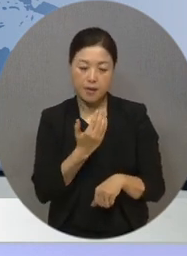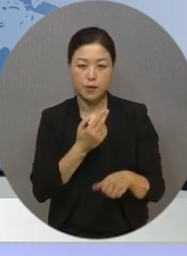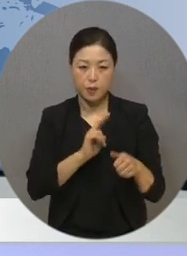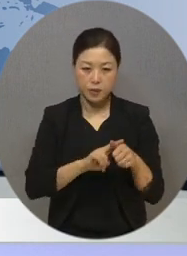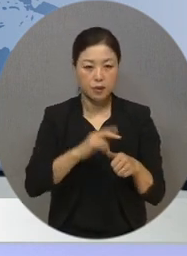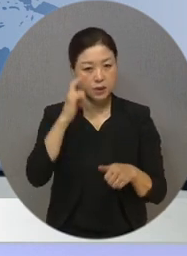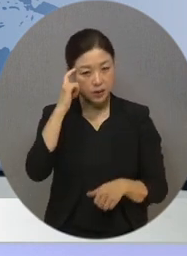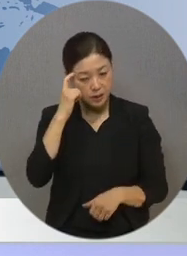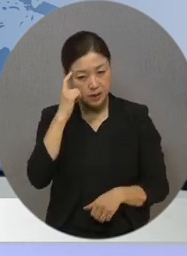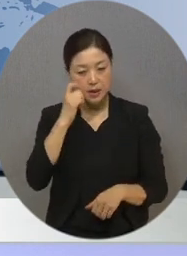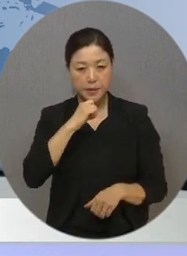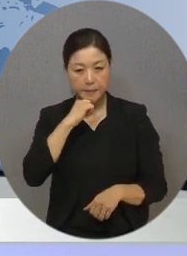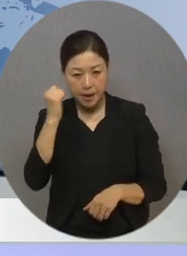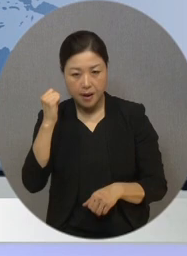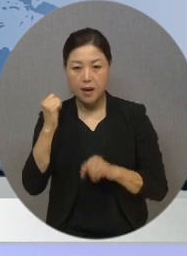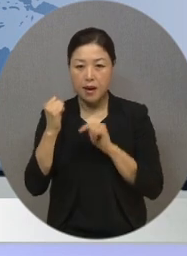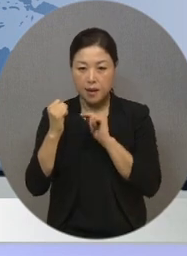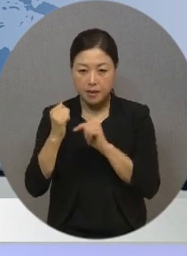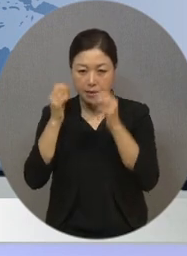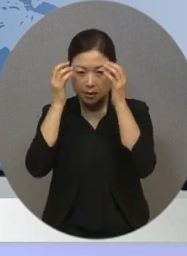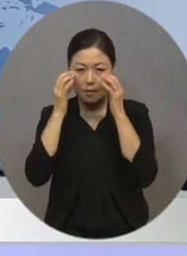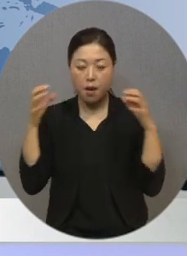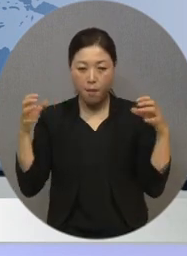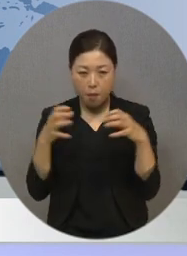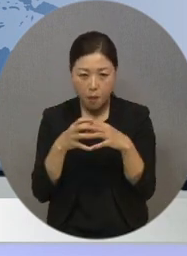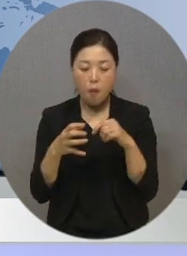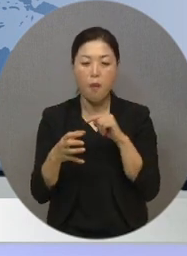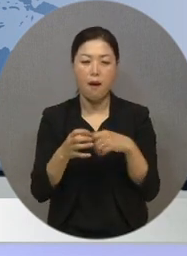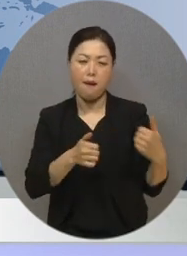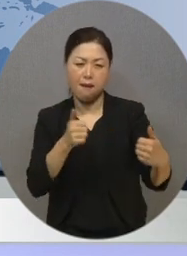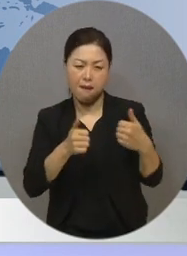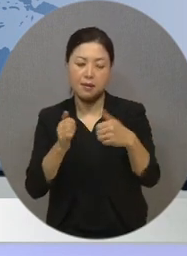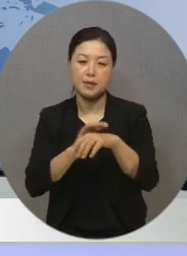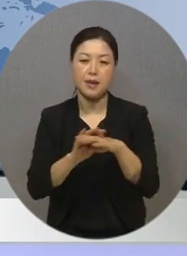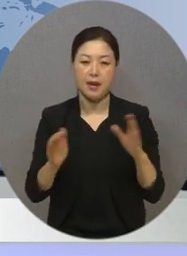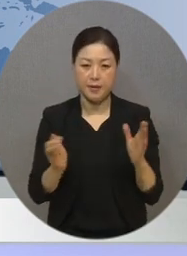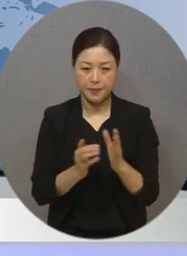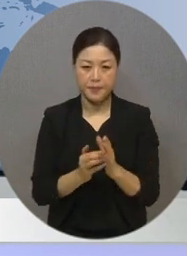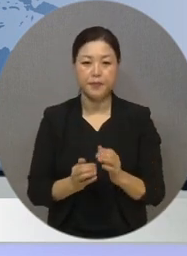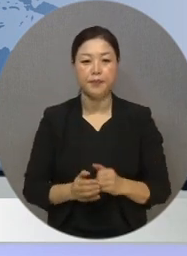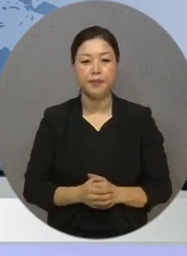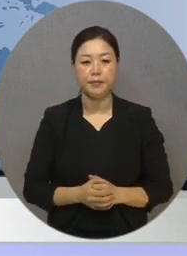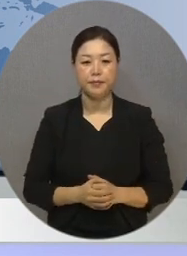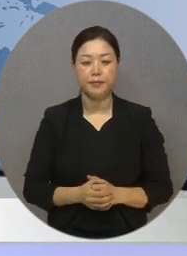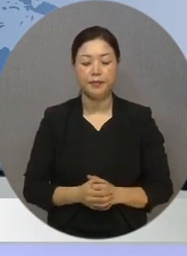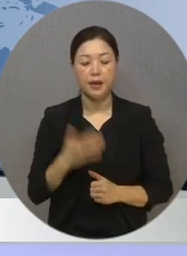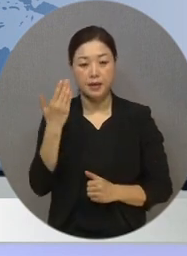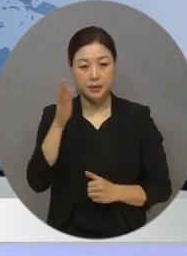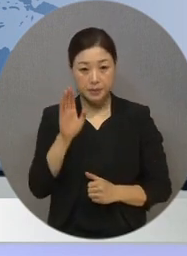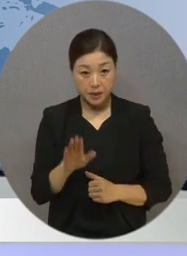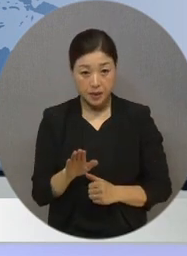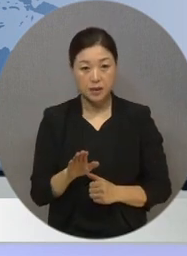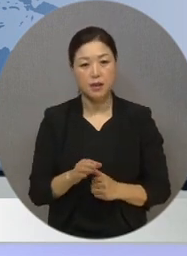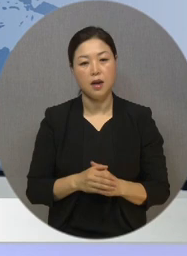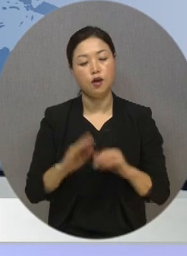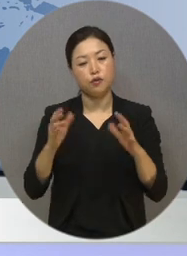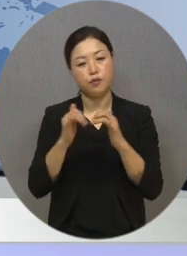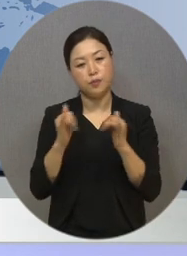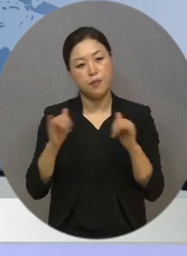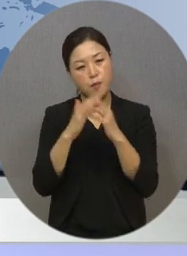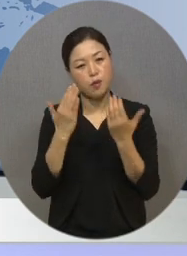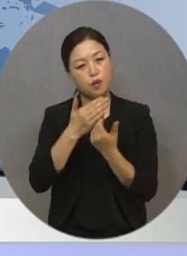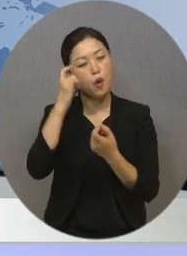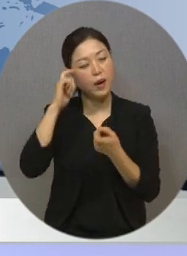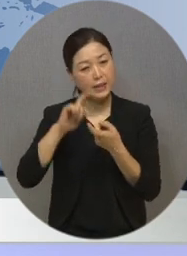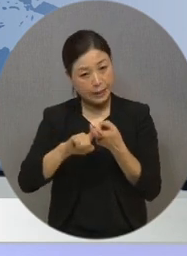해내고 말겠다는 땀방울을 모아 열든 선의의 경쟁을 펼쳤습니다 그러나 그에 반에 아직 국민 모두의